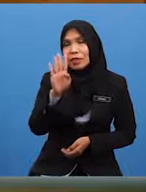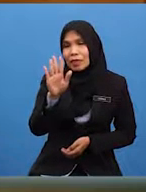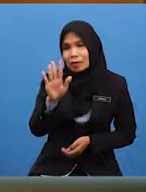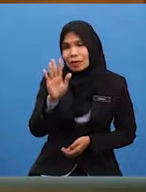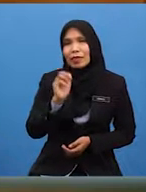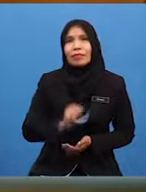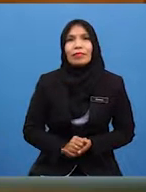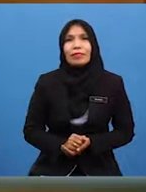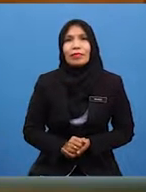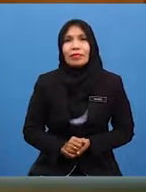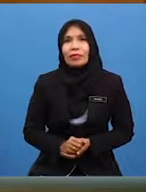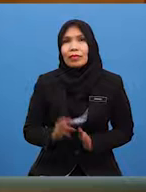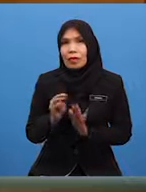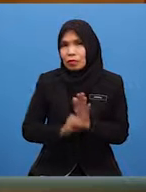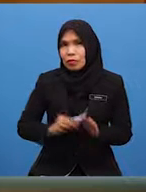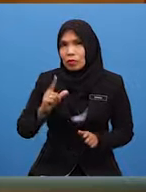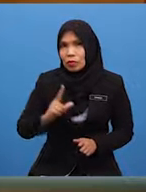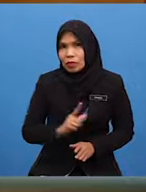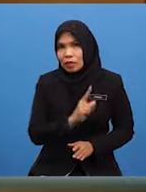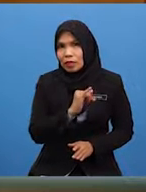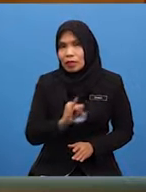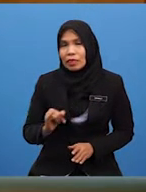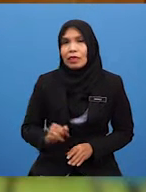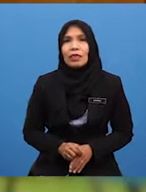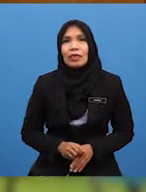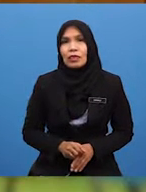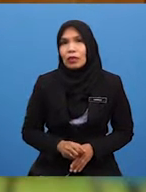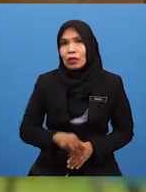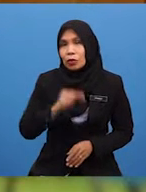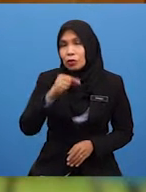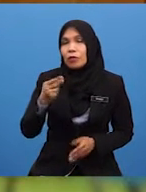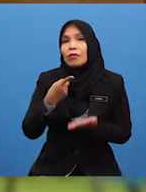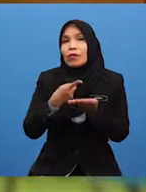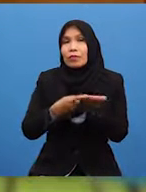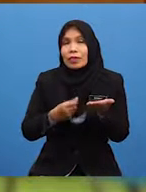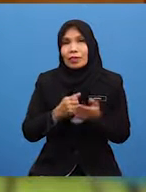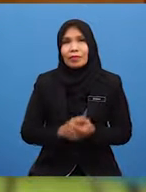2, 4, 5 mewakili huruf apa ya, murid-murid?